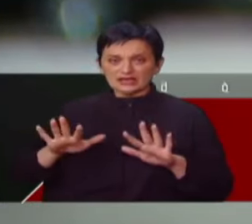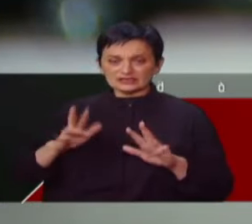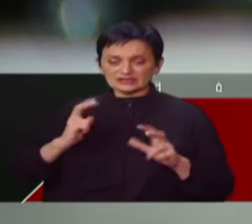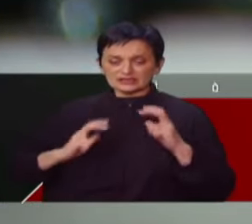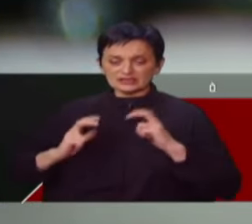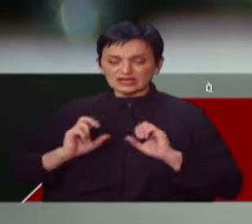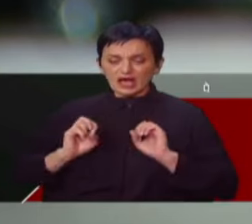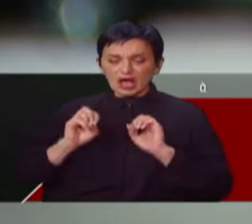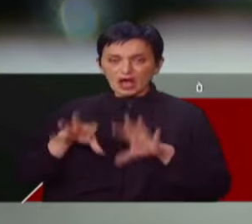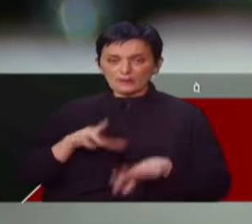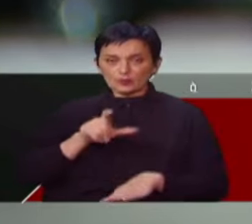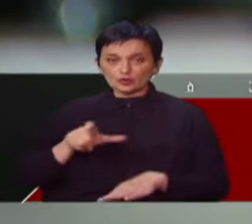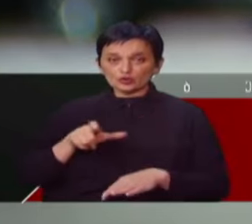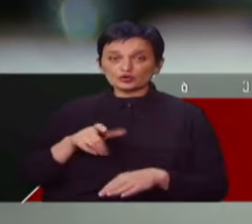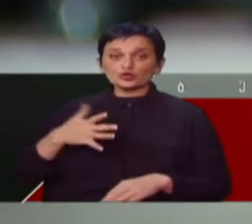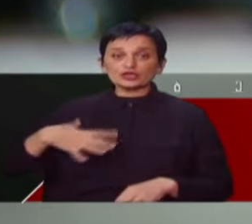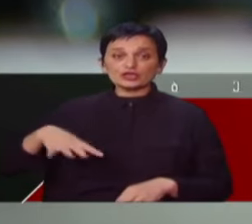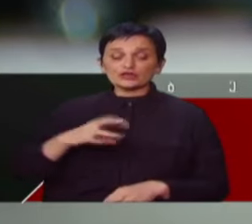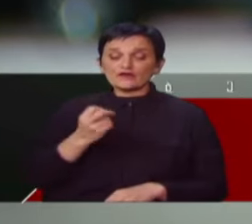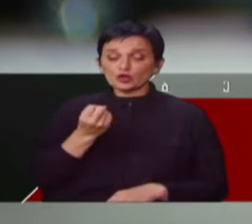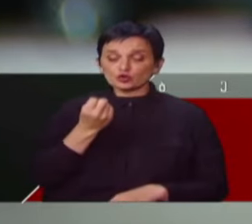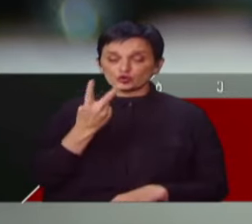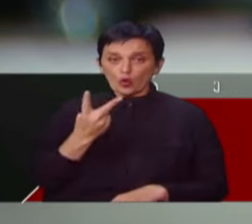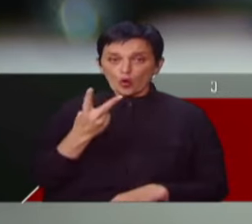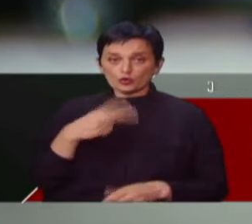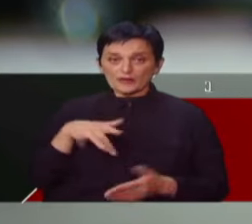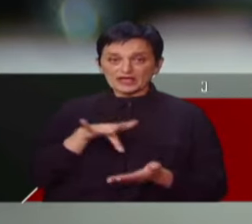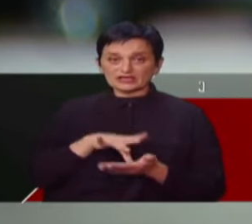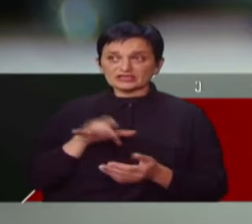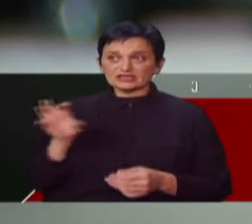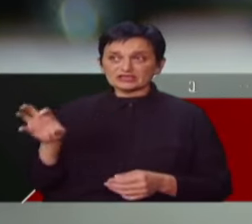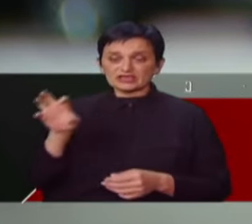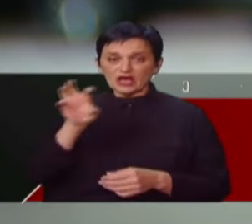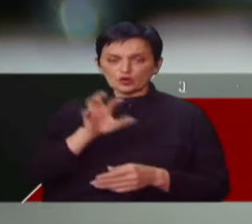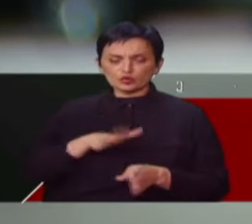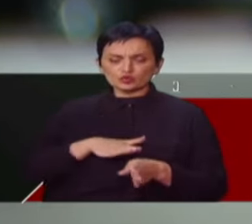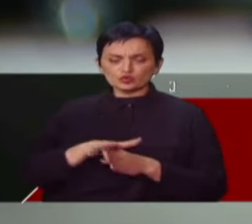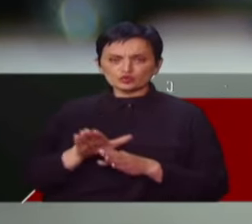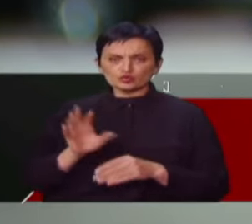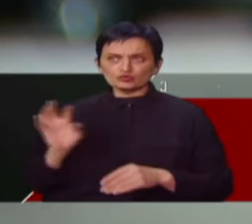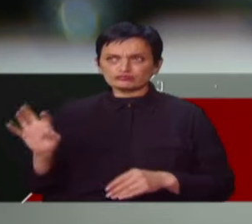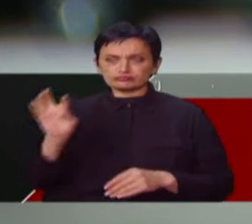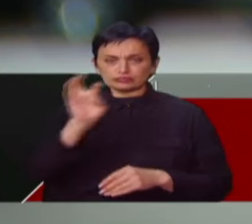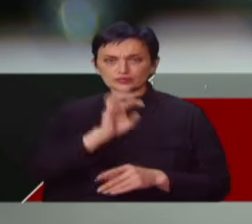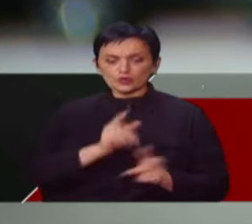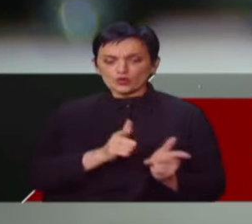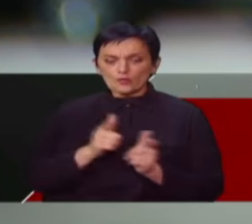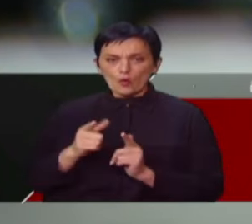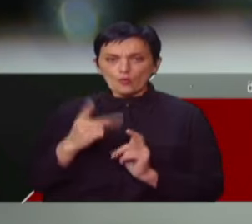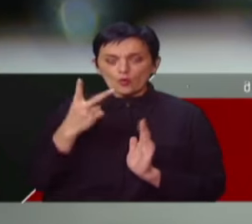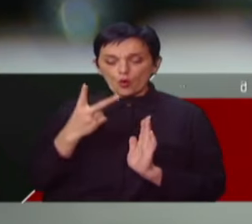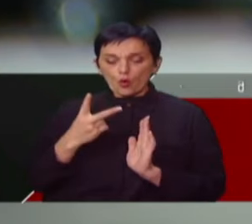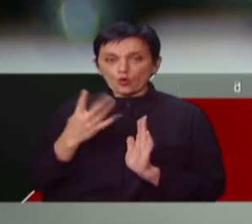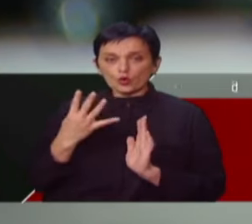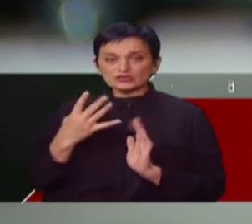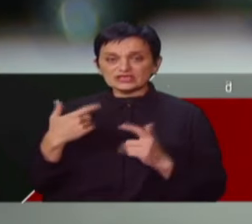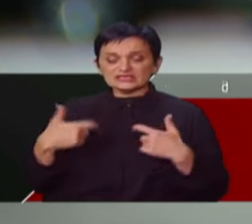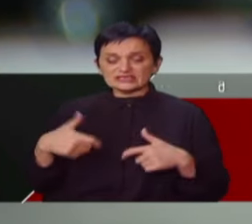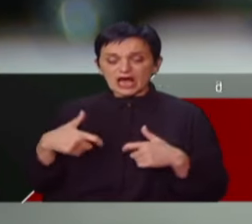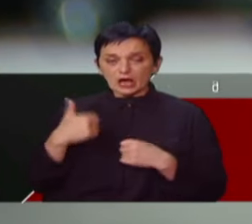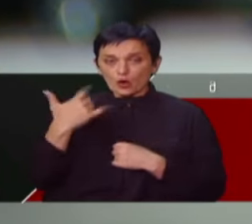აბიტურიენტი ქვეყნის 12 ქალაქში, სრულად გაშლილია და მომზადებულია 24 საგამოცდო